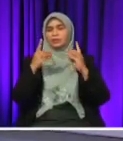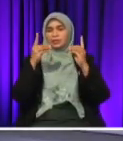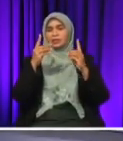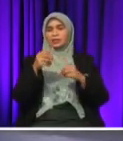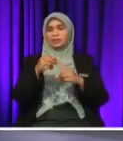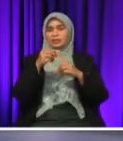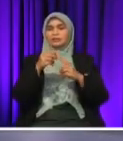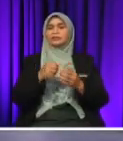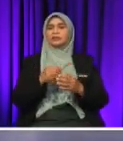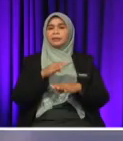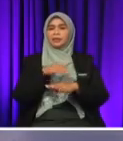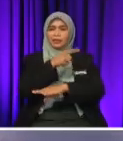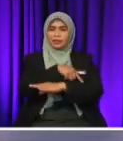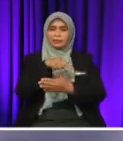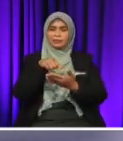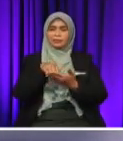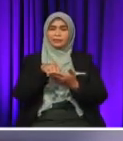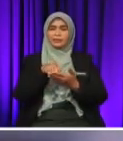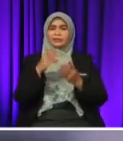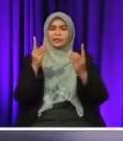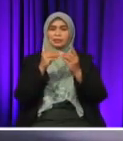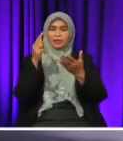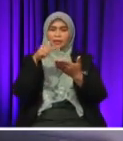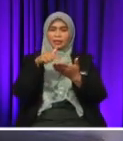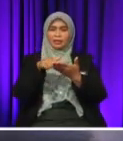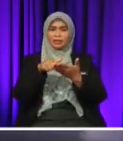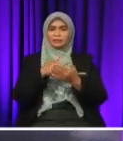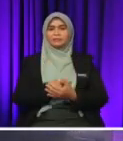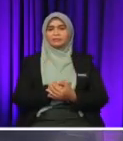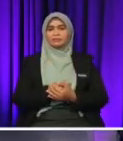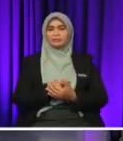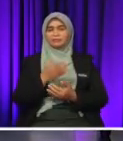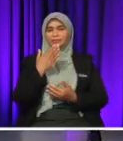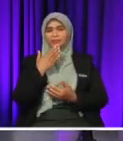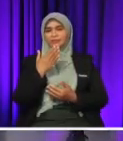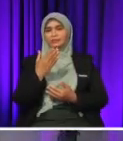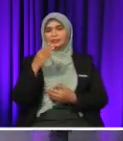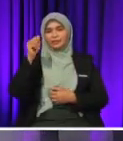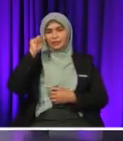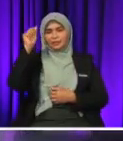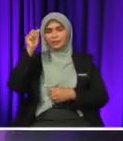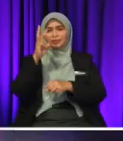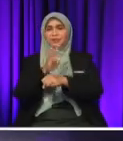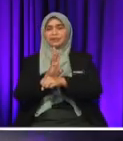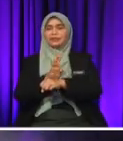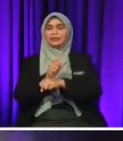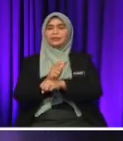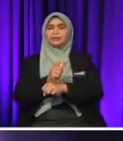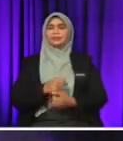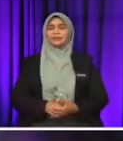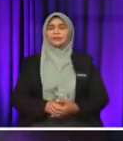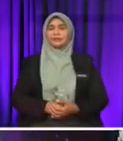mengikuti kita pada hari Jumat dan jumpa lagi di TVRI masuk kelas Assalamualaikum warahmatullahi wabarakatuh